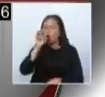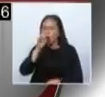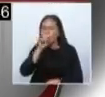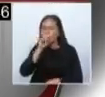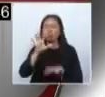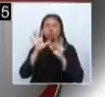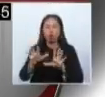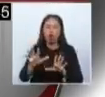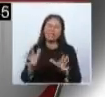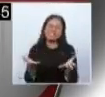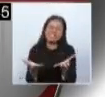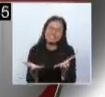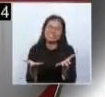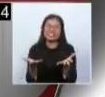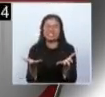ada metode waktu